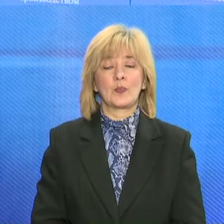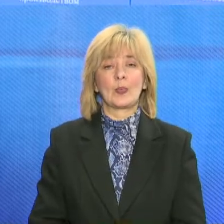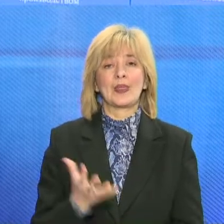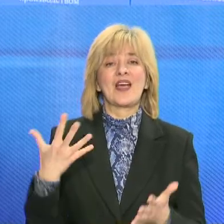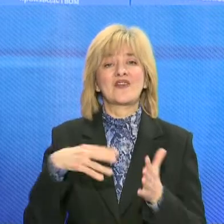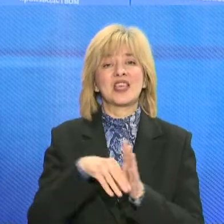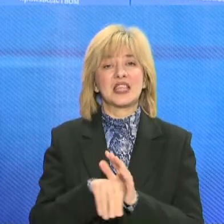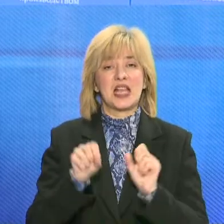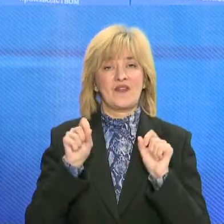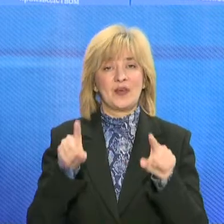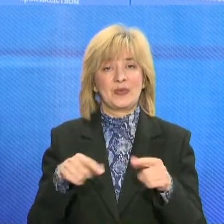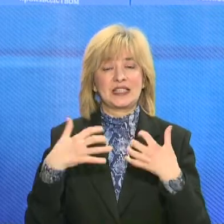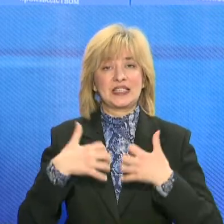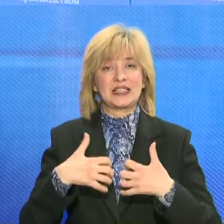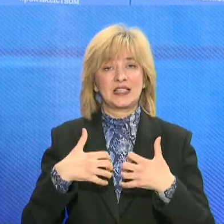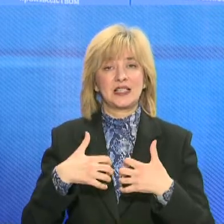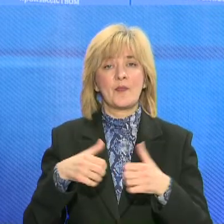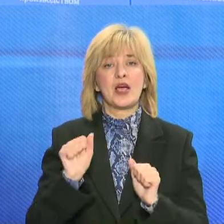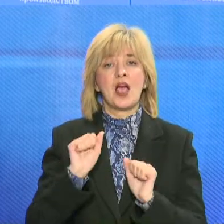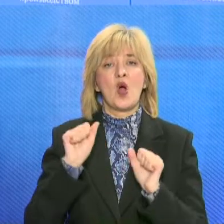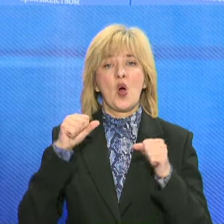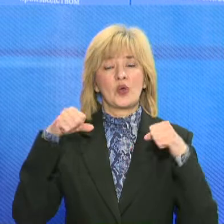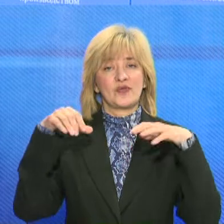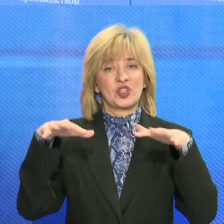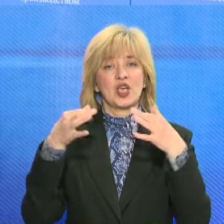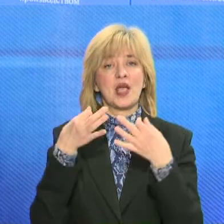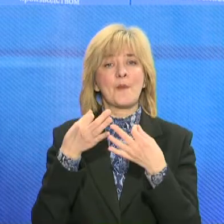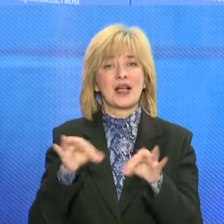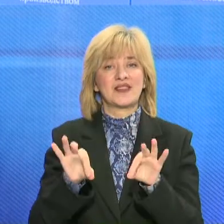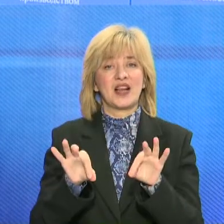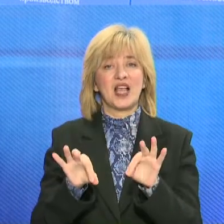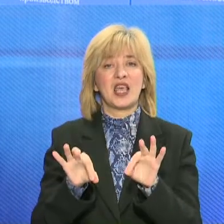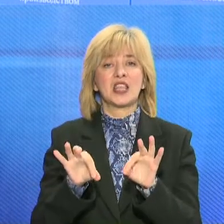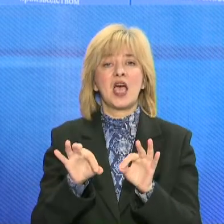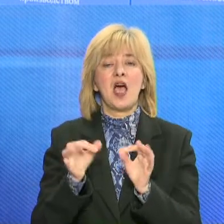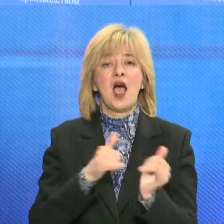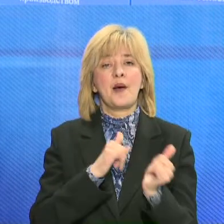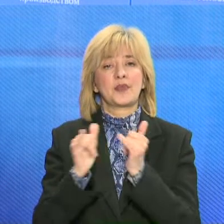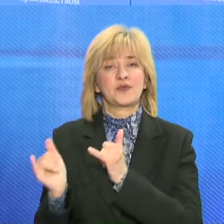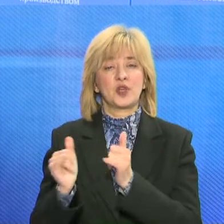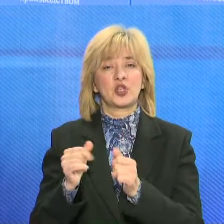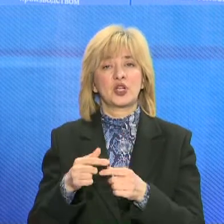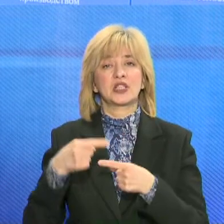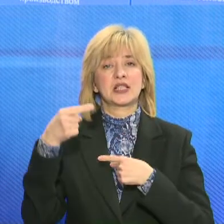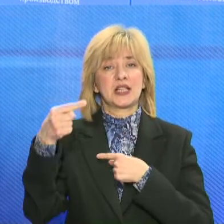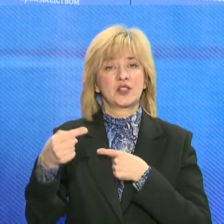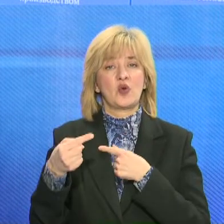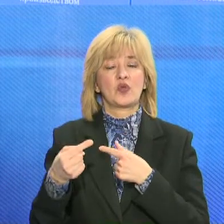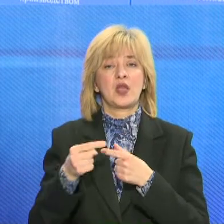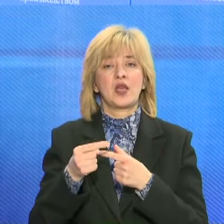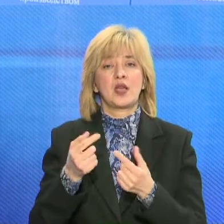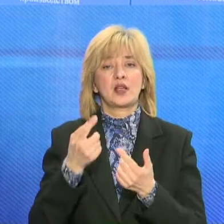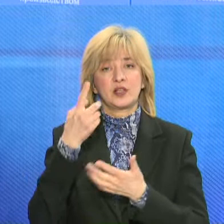Внедрение автоматизированной системы освещения позволяет обеспечить дистанционное получение или сбор информации,